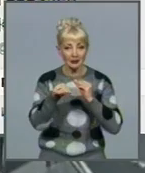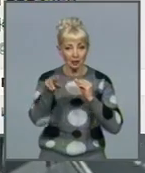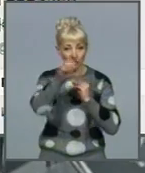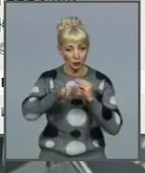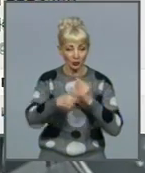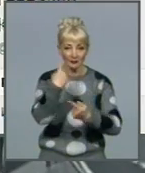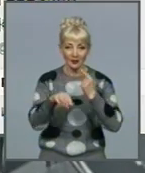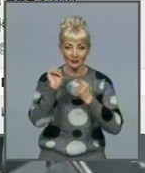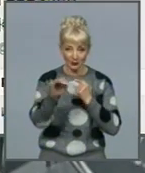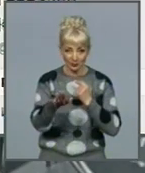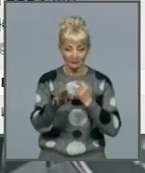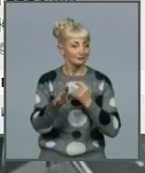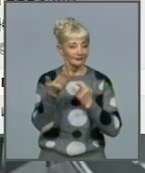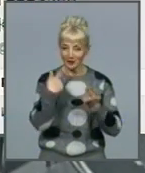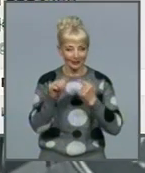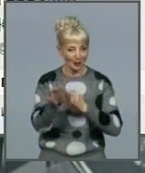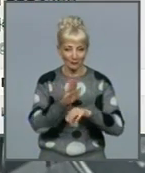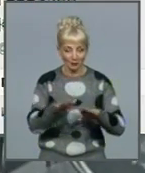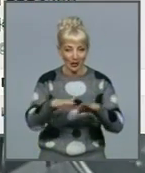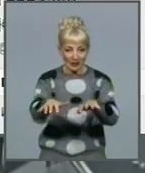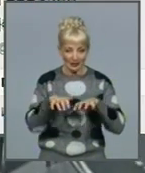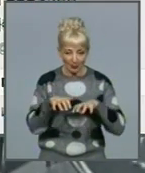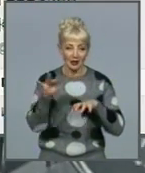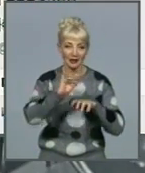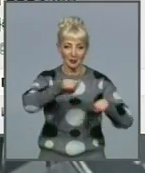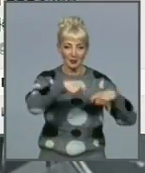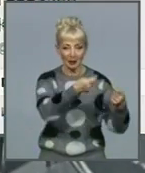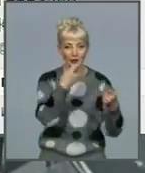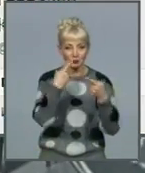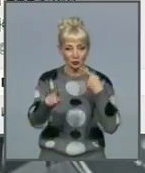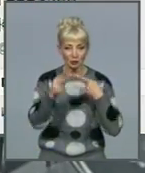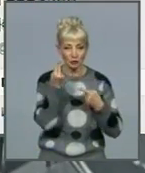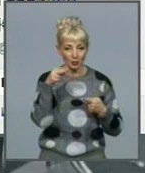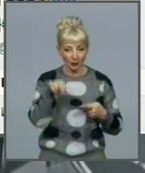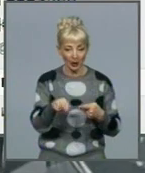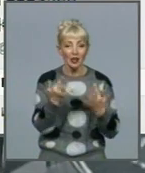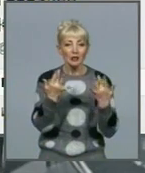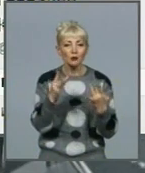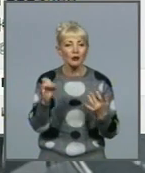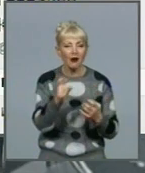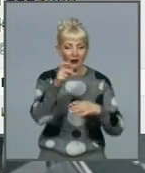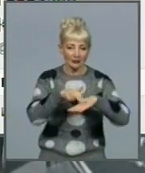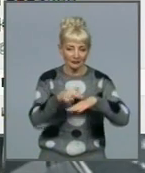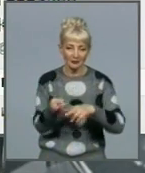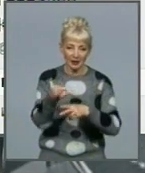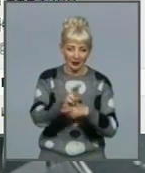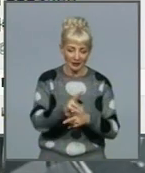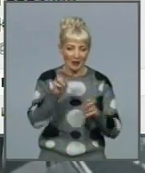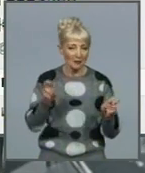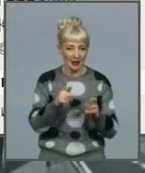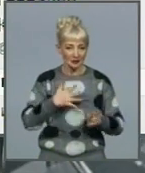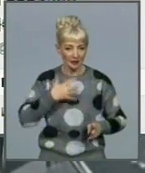вернули, забрали мак и передали другим ЧП. Сколько раз приходили мусора без претензий, просто ходили по всем мак.